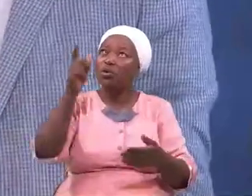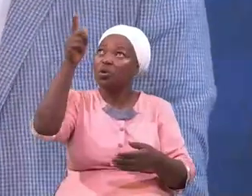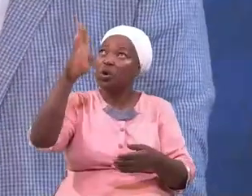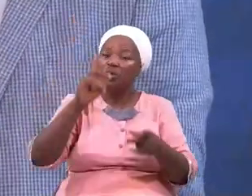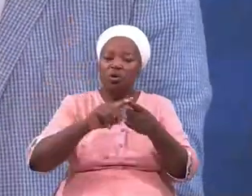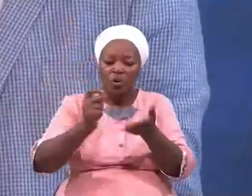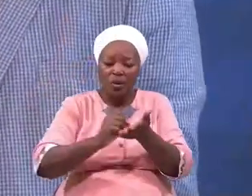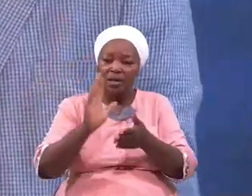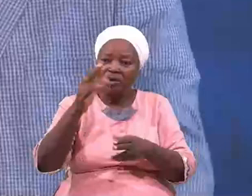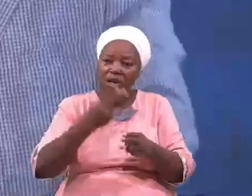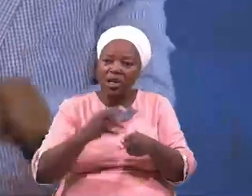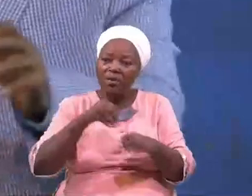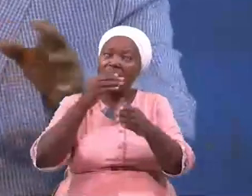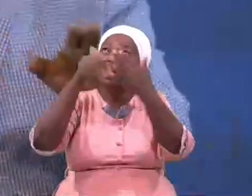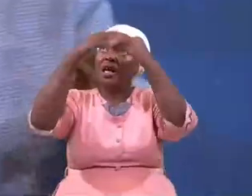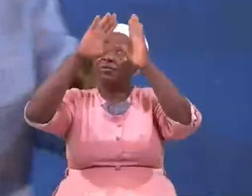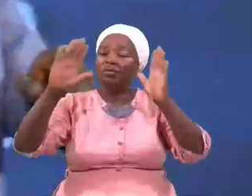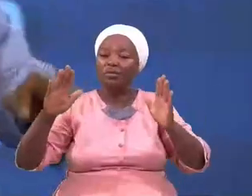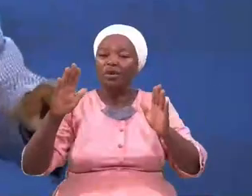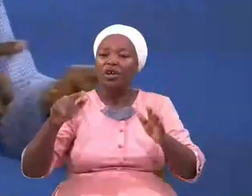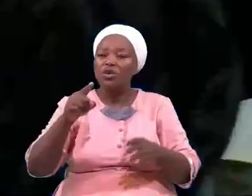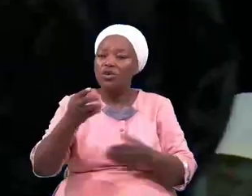Vous voulez qu'il écrive votre nom au ciel? Vous